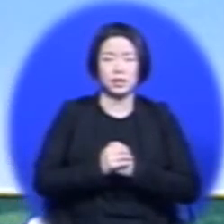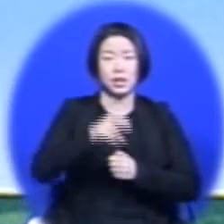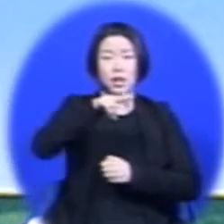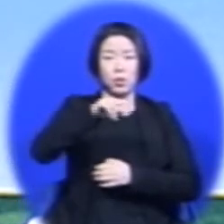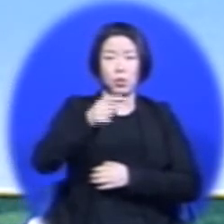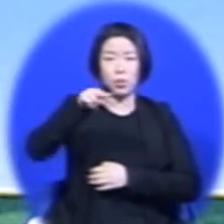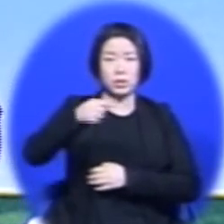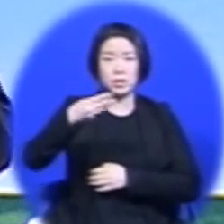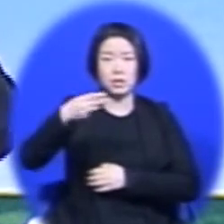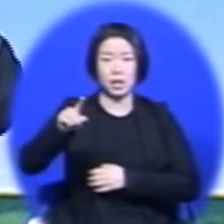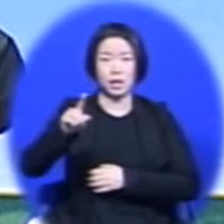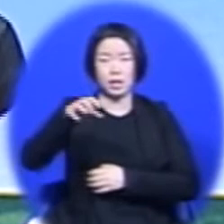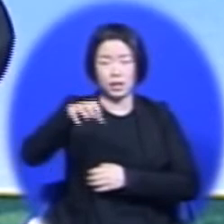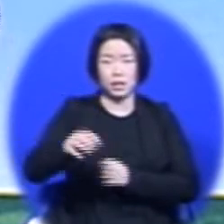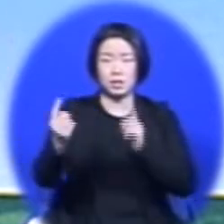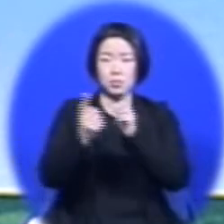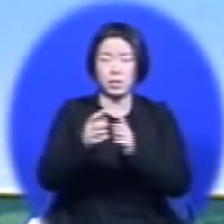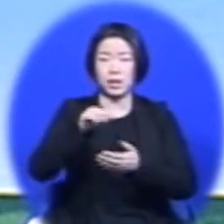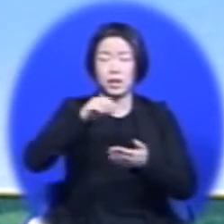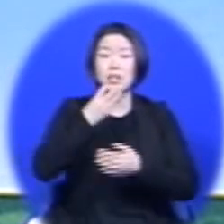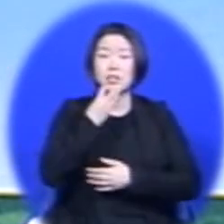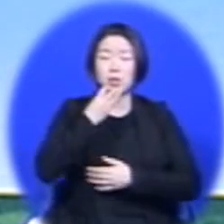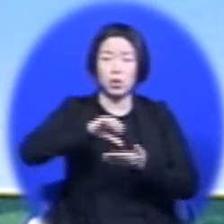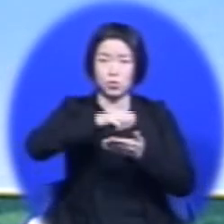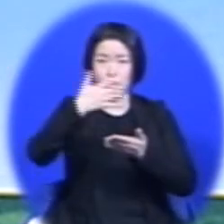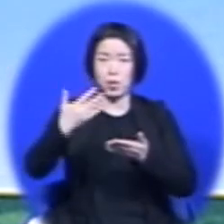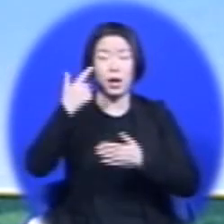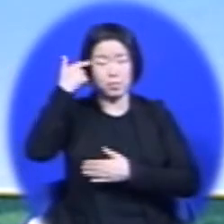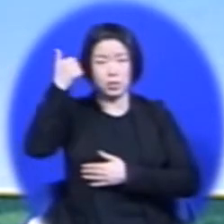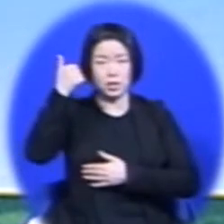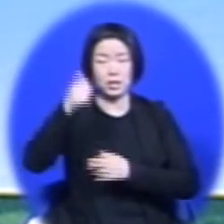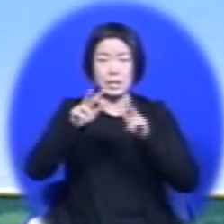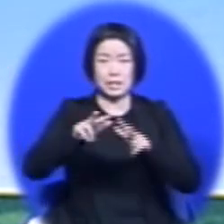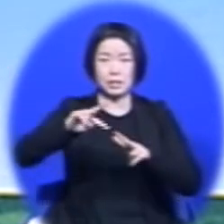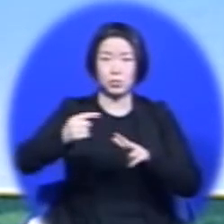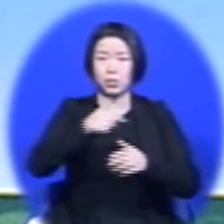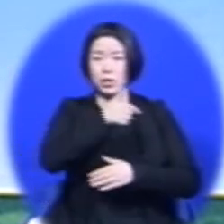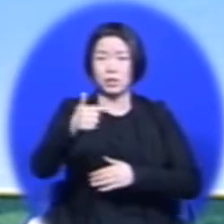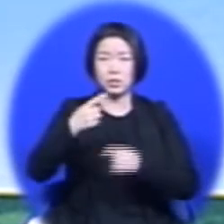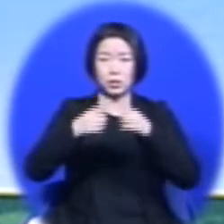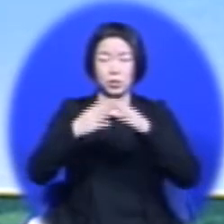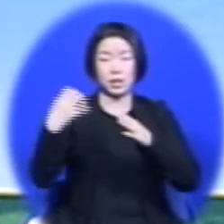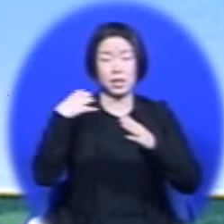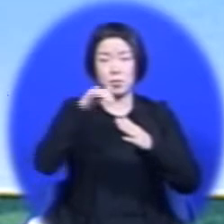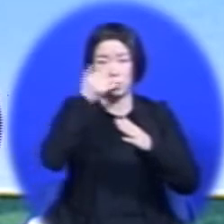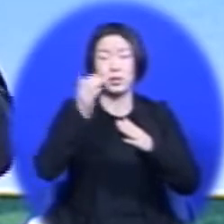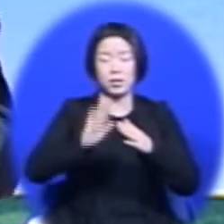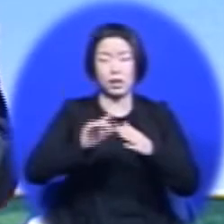코스타에서 만난 서울에서 어느 유명한 목사님, 지금도 큰 교회를 담임하고 계신데 그